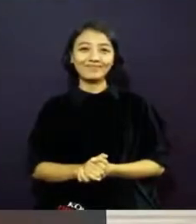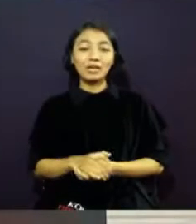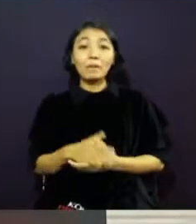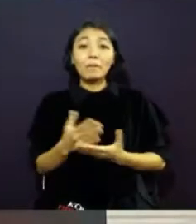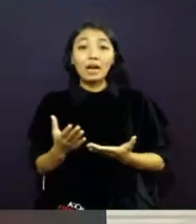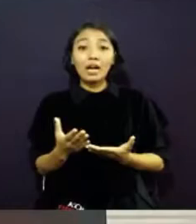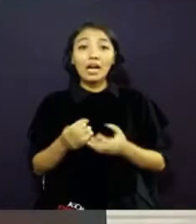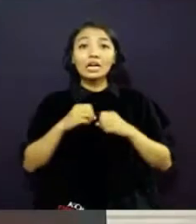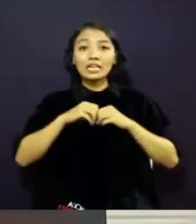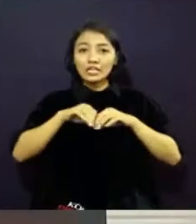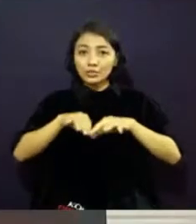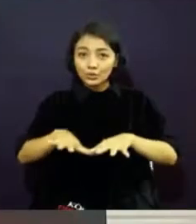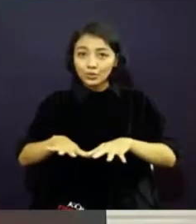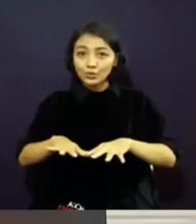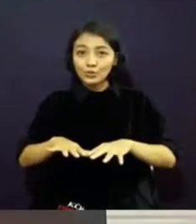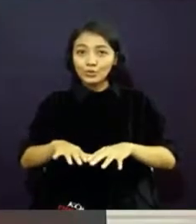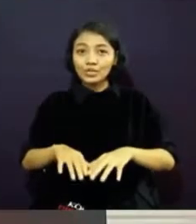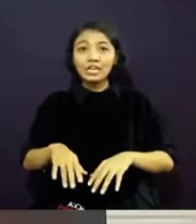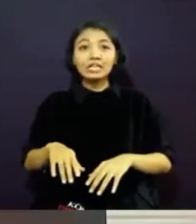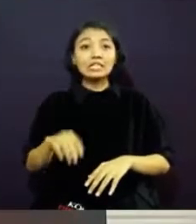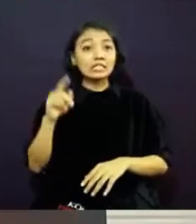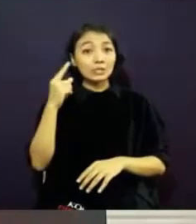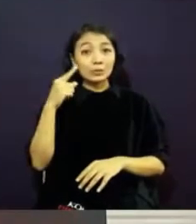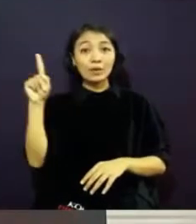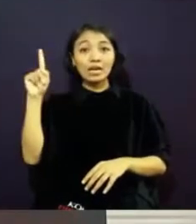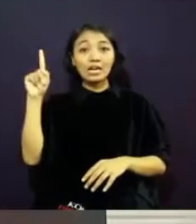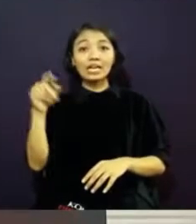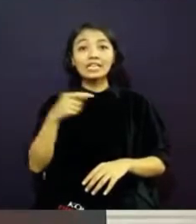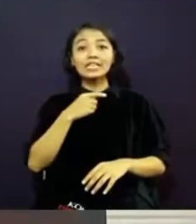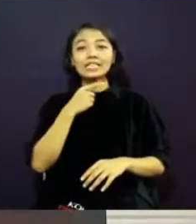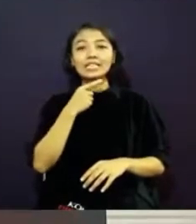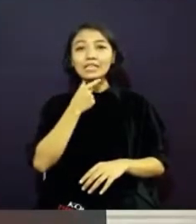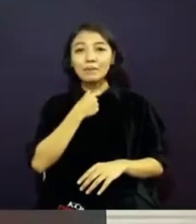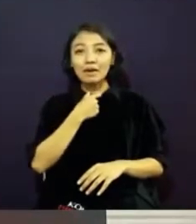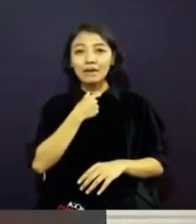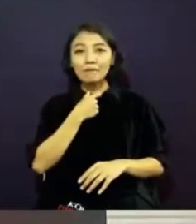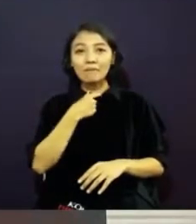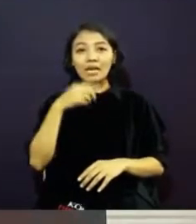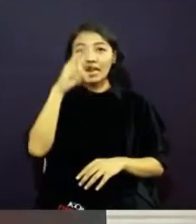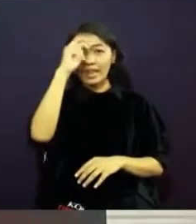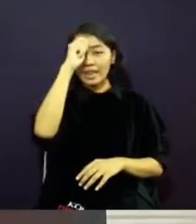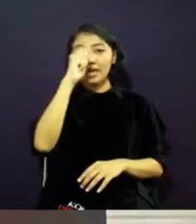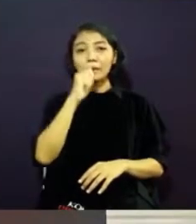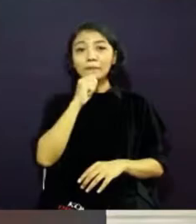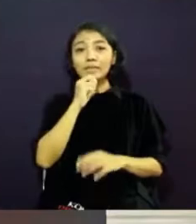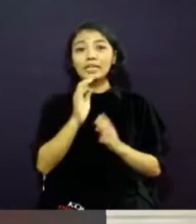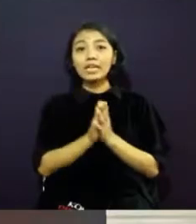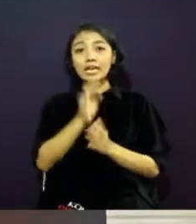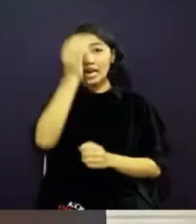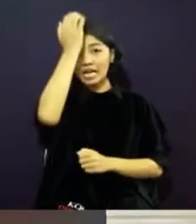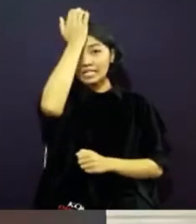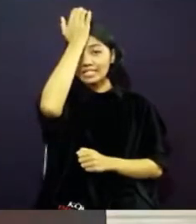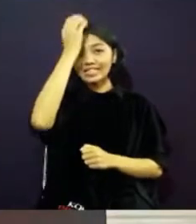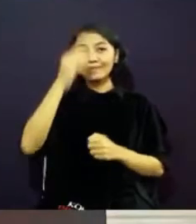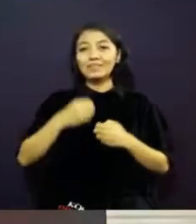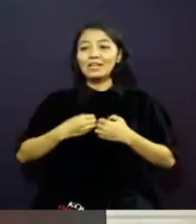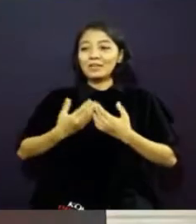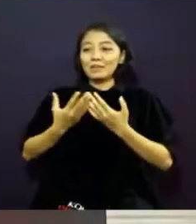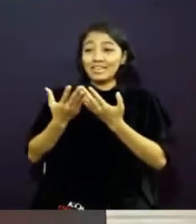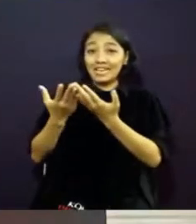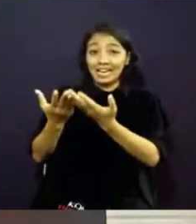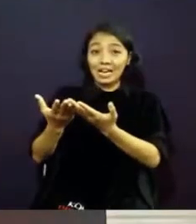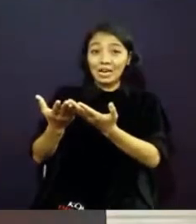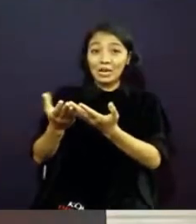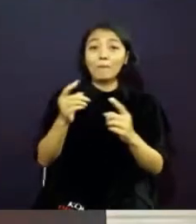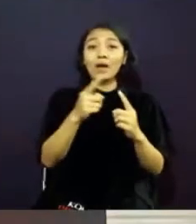Imam nabi dan raja dipercayakan kepada tiga diakon yang